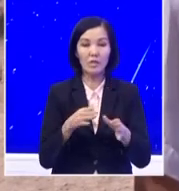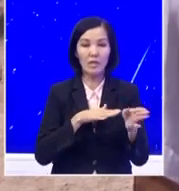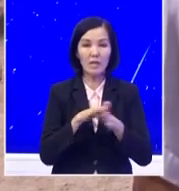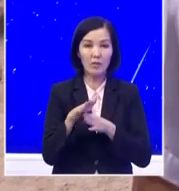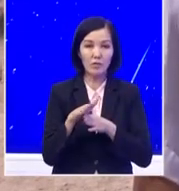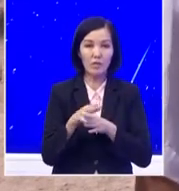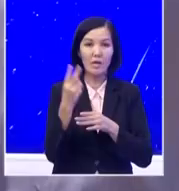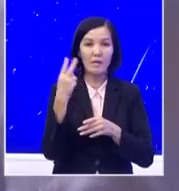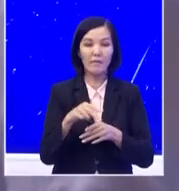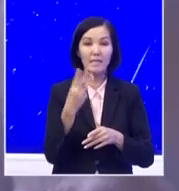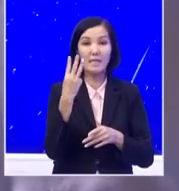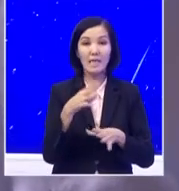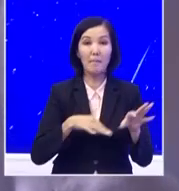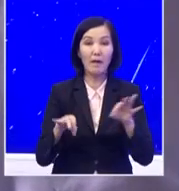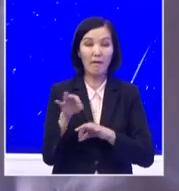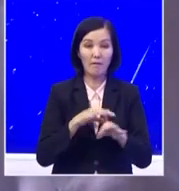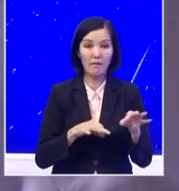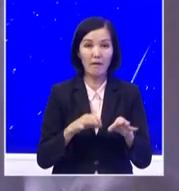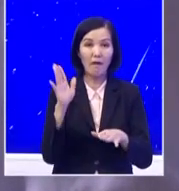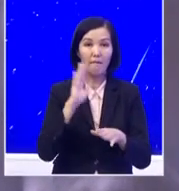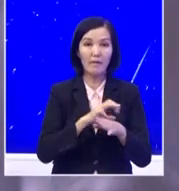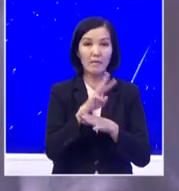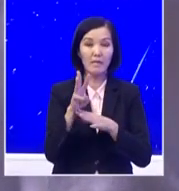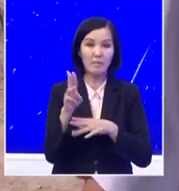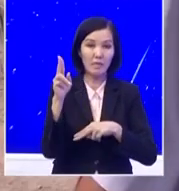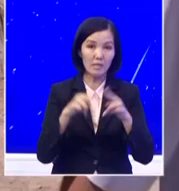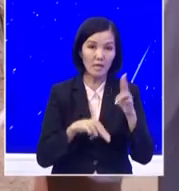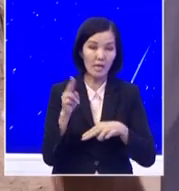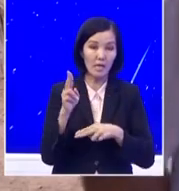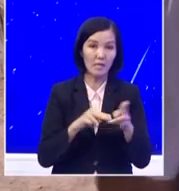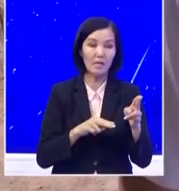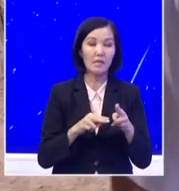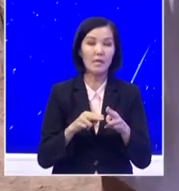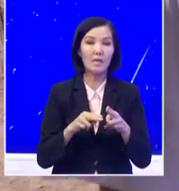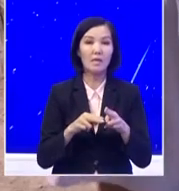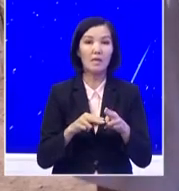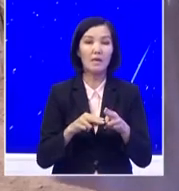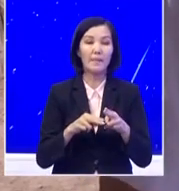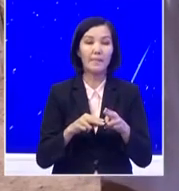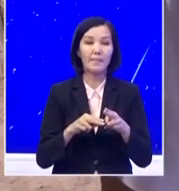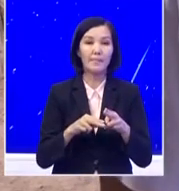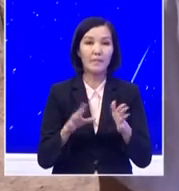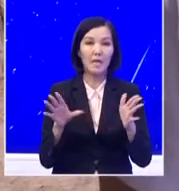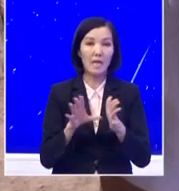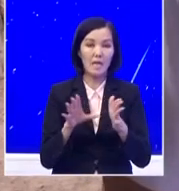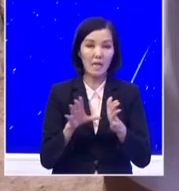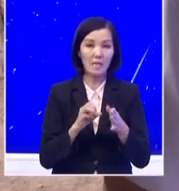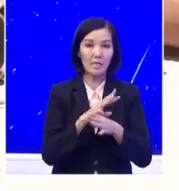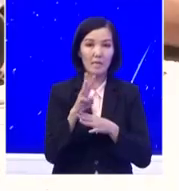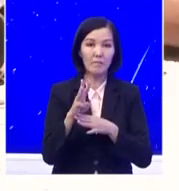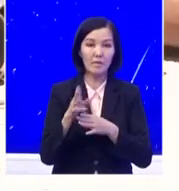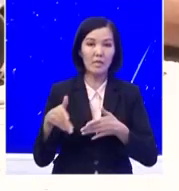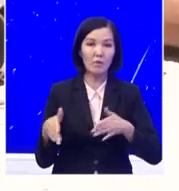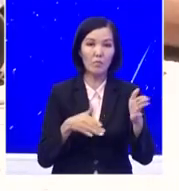только 23 проекта. Водоснабжение, строительство системы водоснабжения, водоотведения, электроснабжения, уличное